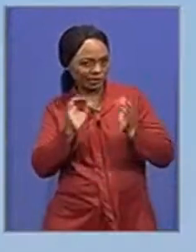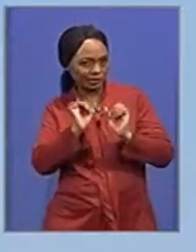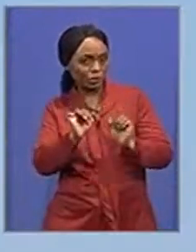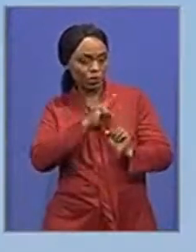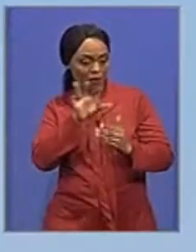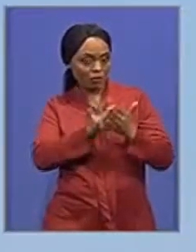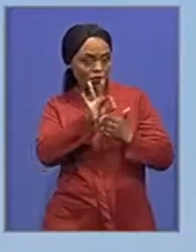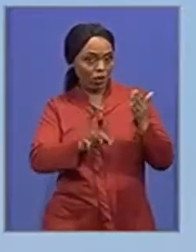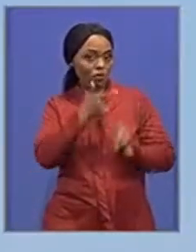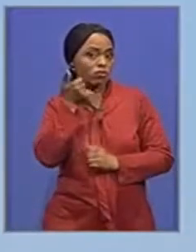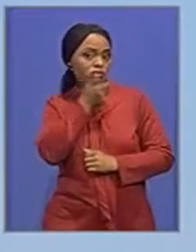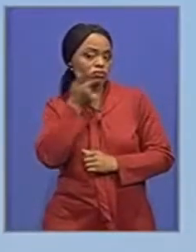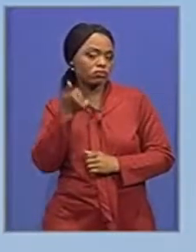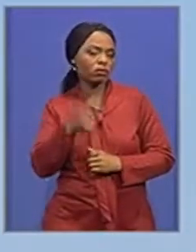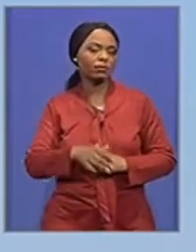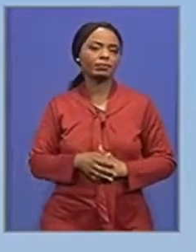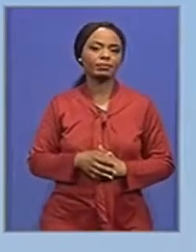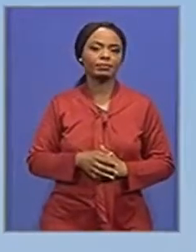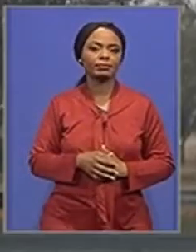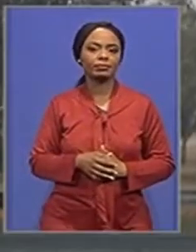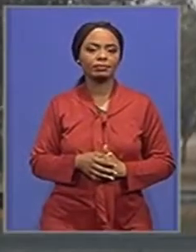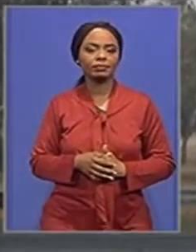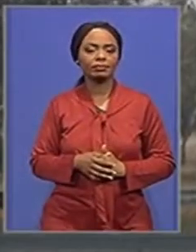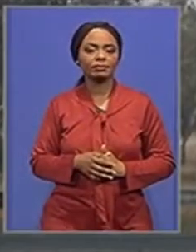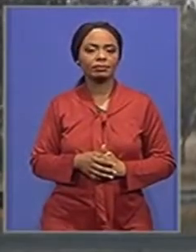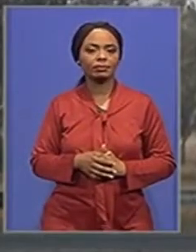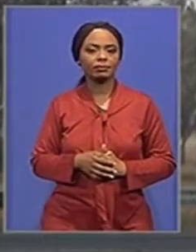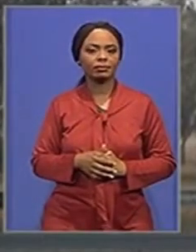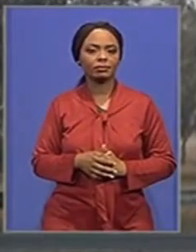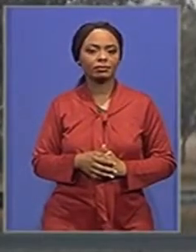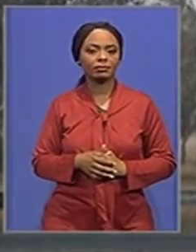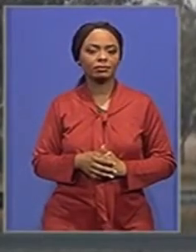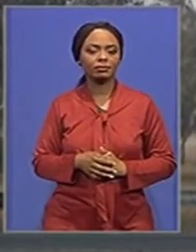tsena. Konelo le Khafola, ditaba tsa SABC, Sasolburg.